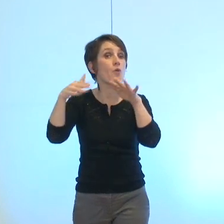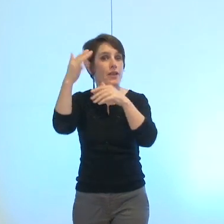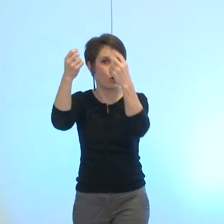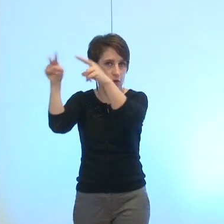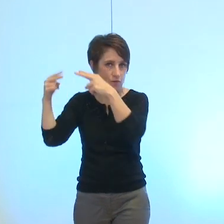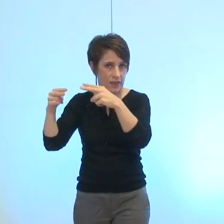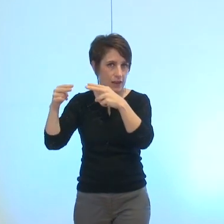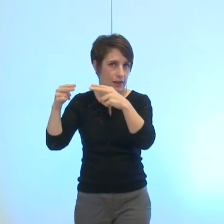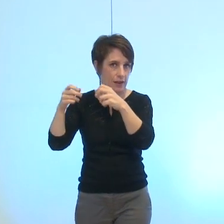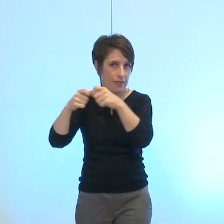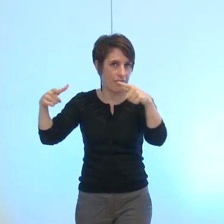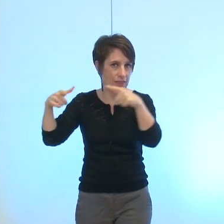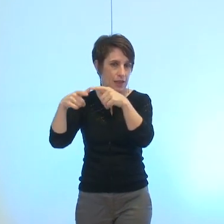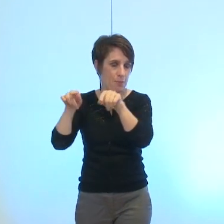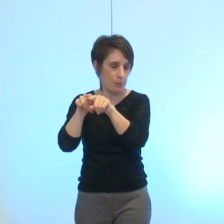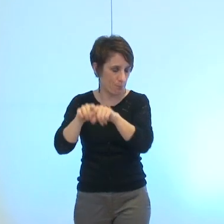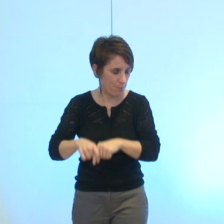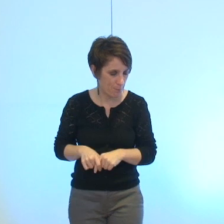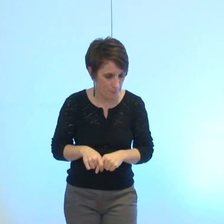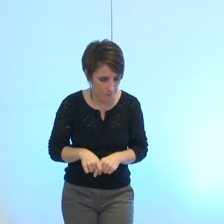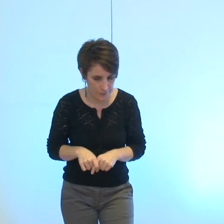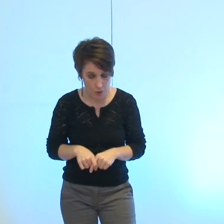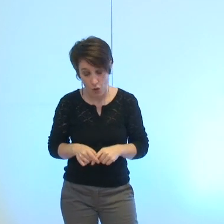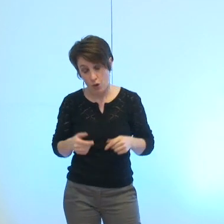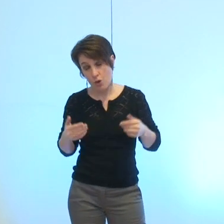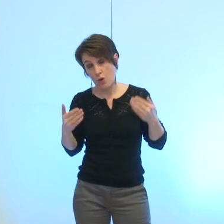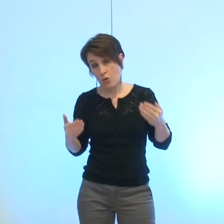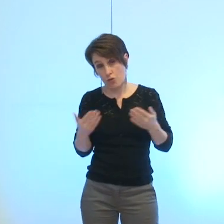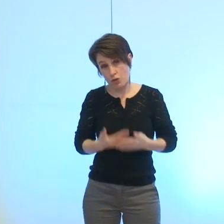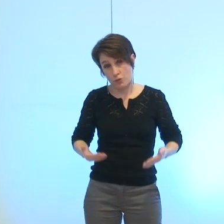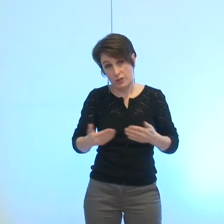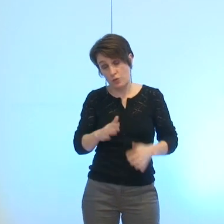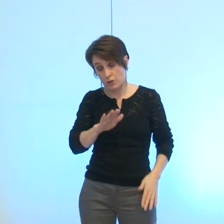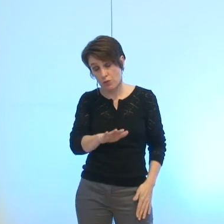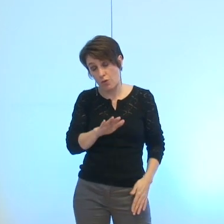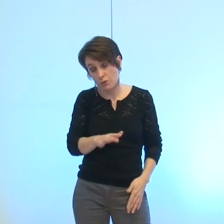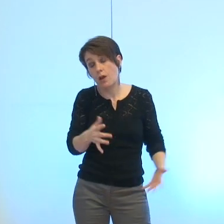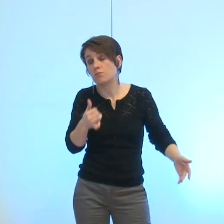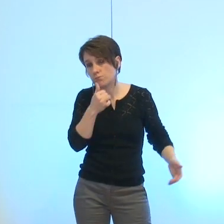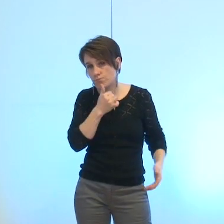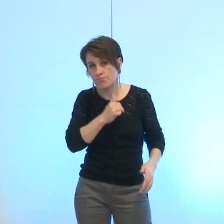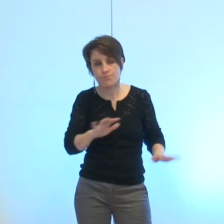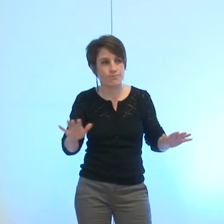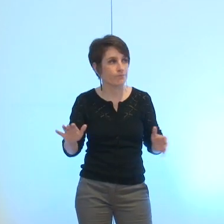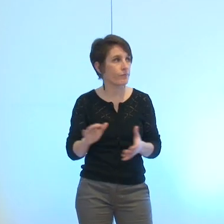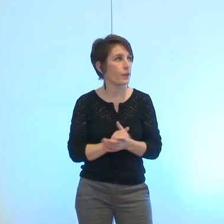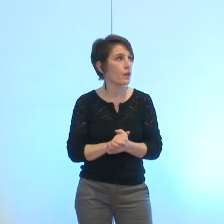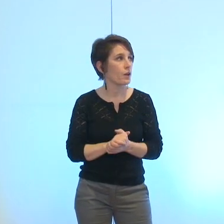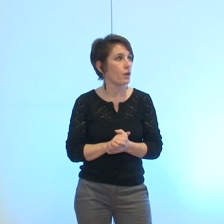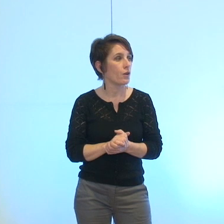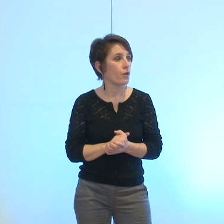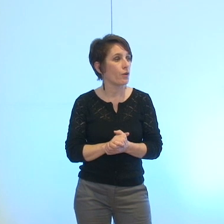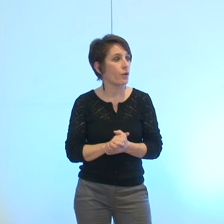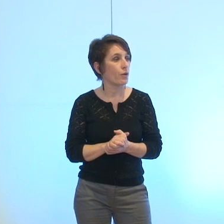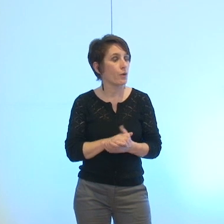aujourd'hui finalement bon voilà la situation est celle-là ce que nous apprend je pense cet